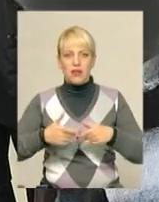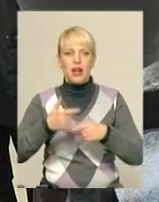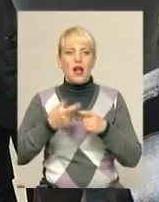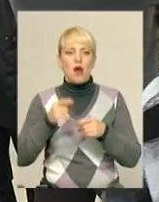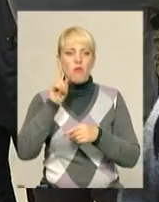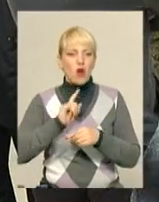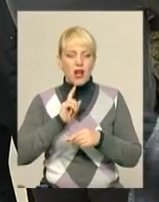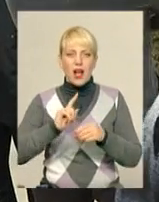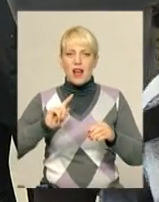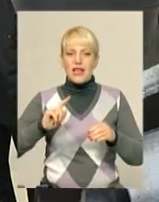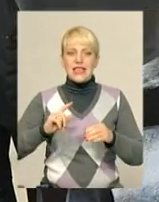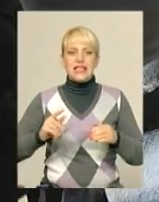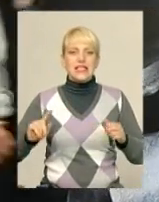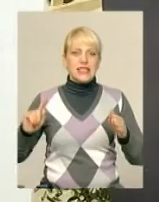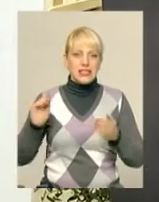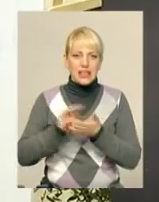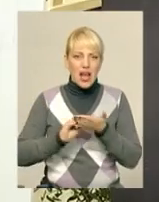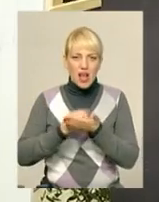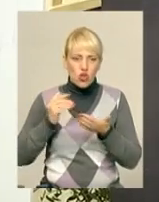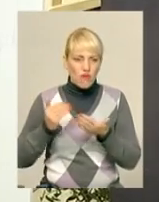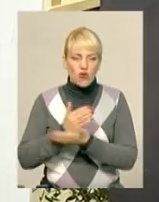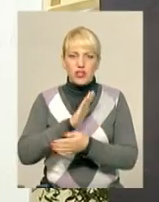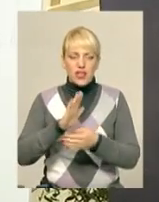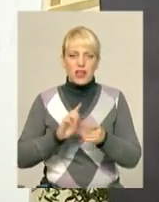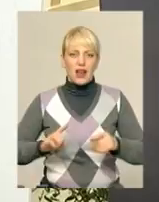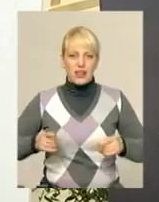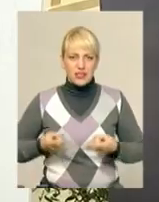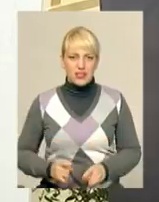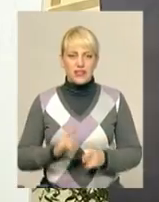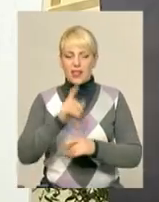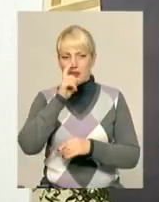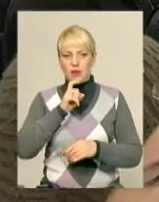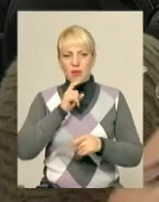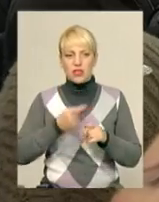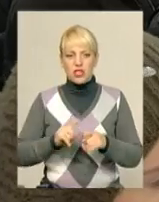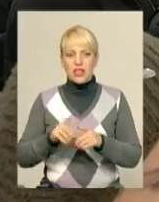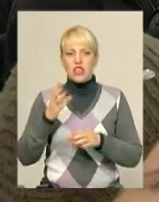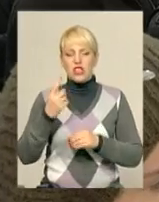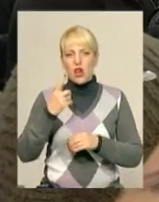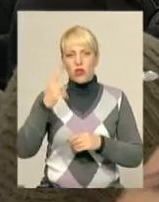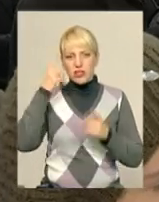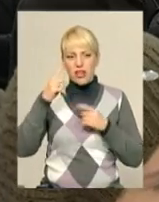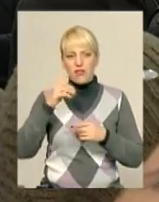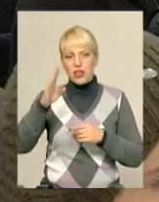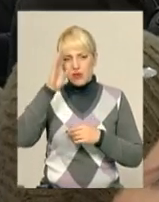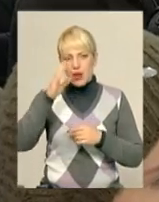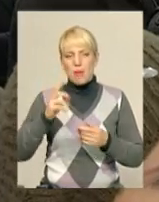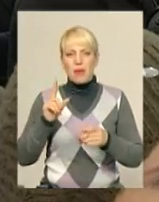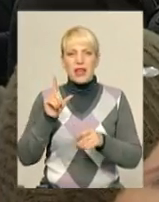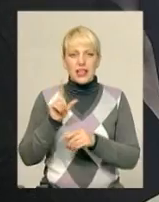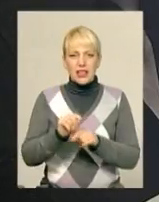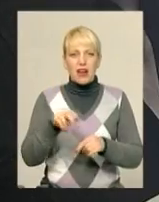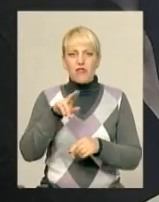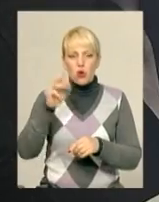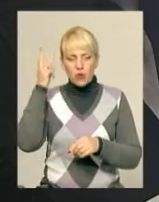заново не родишся, не розумієш. Ще один герой проєкту В'ячеслав Буйновський до Хмельницького приїхав за кермом авто. Та мало хто